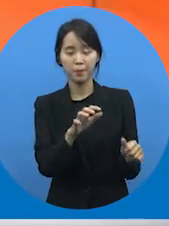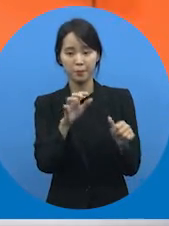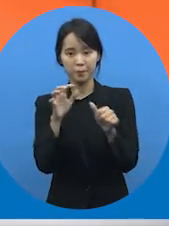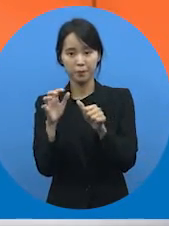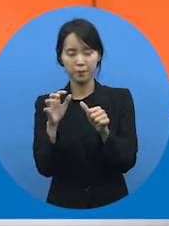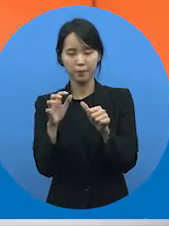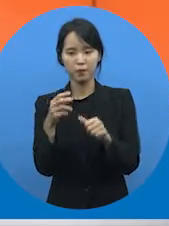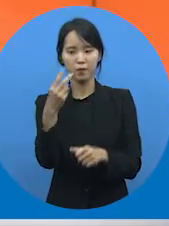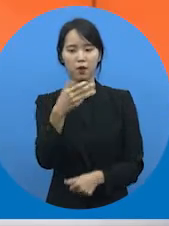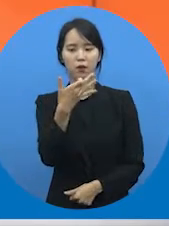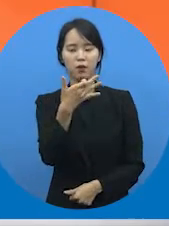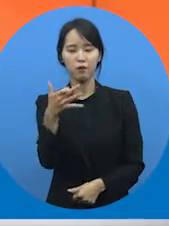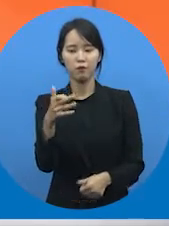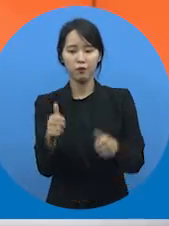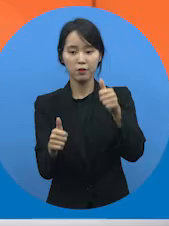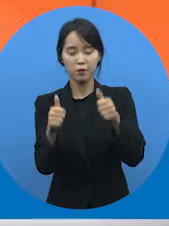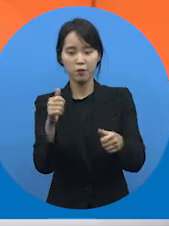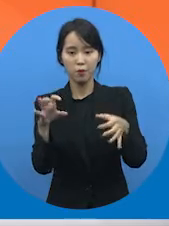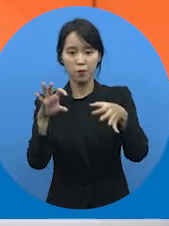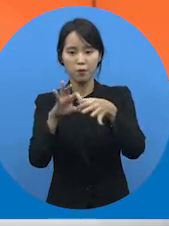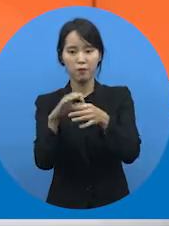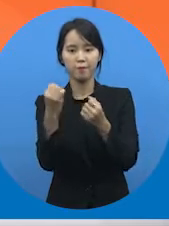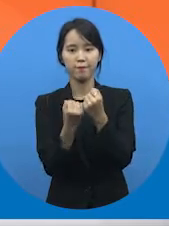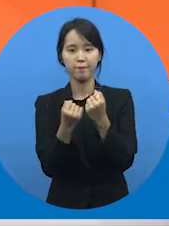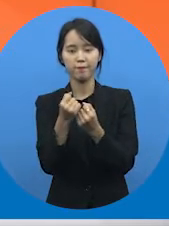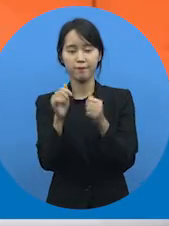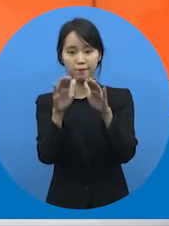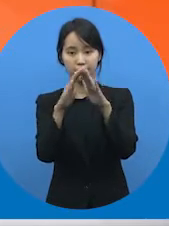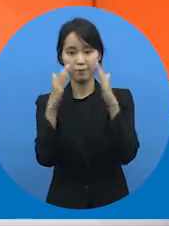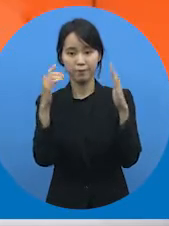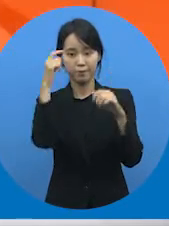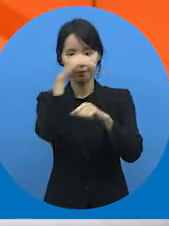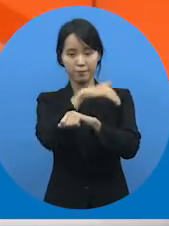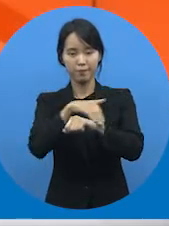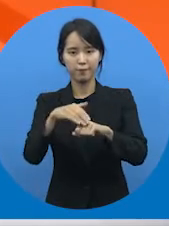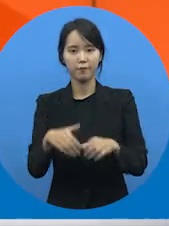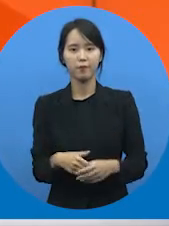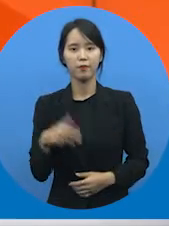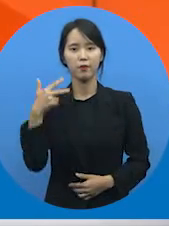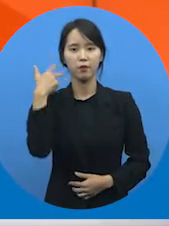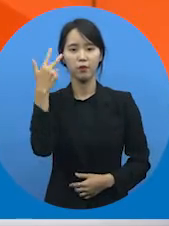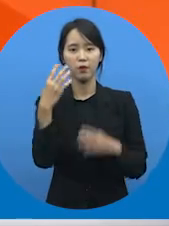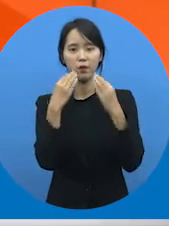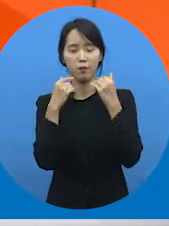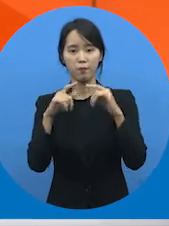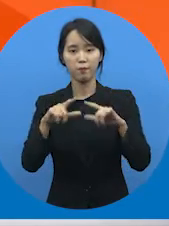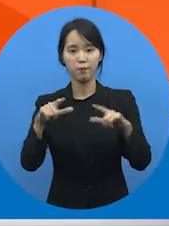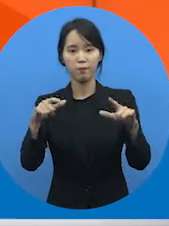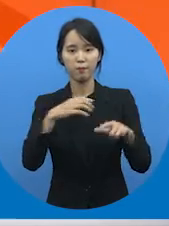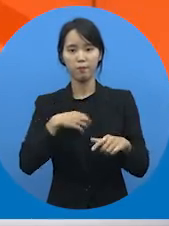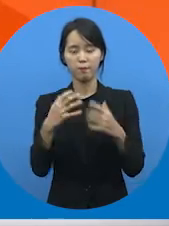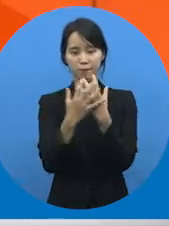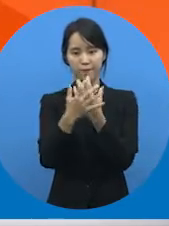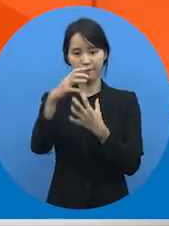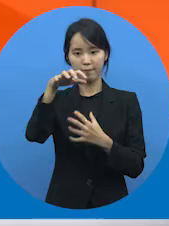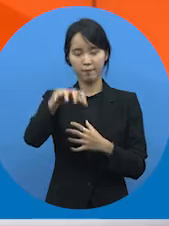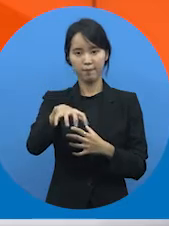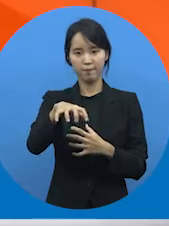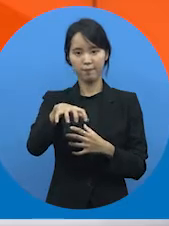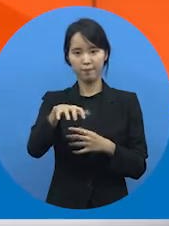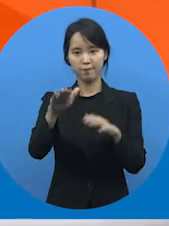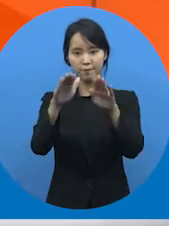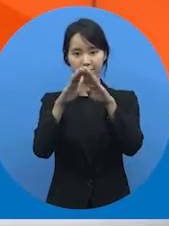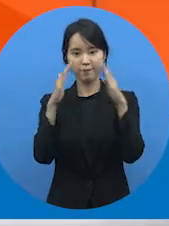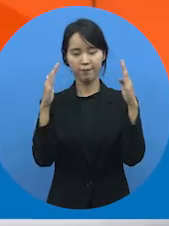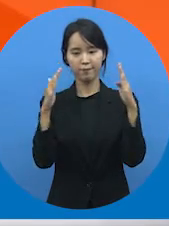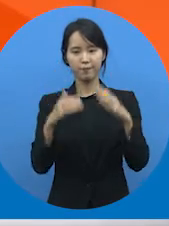토대로 2019학년도 수시 지원 전략에 대해 알아보는 입시 설명회를 준비했습니다. 다음 주 토요일인 18일 구청